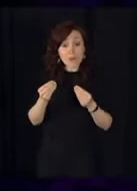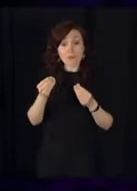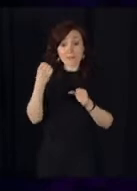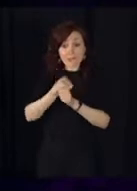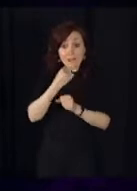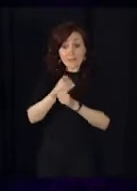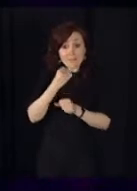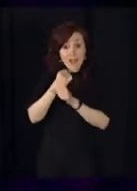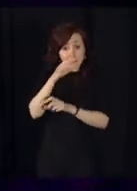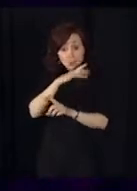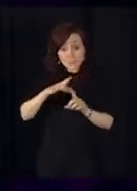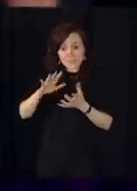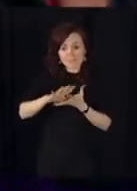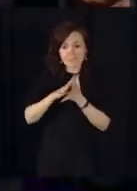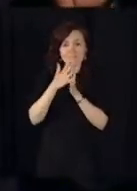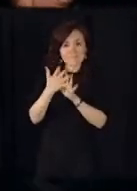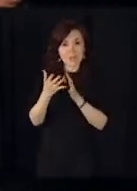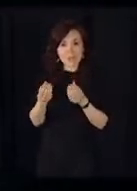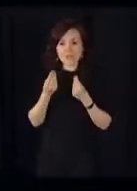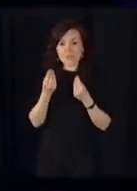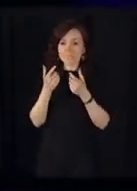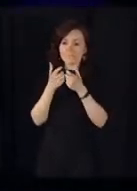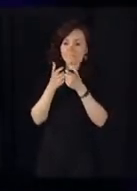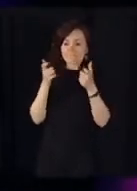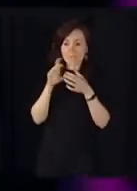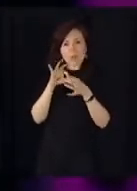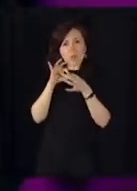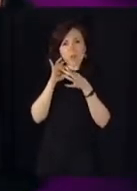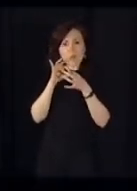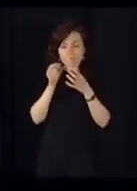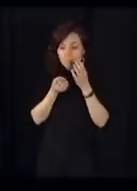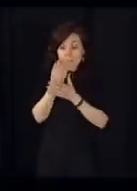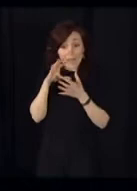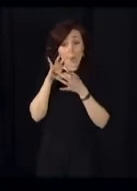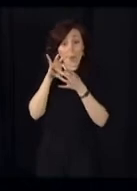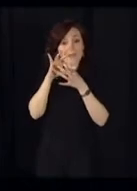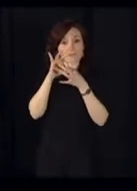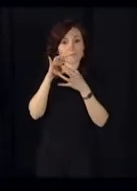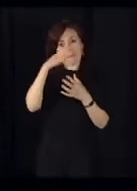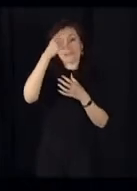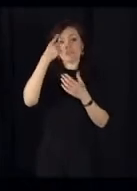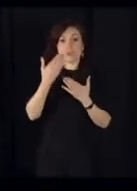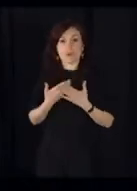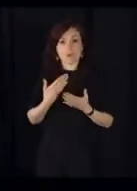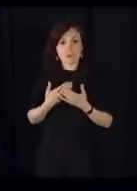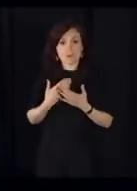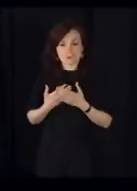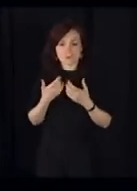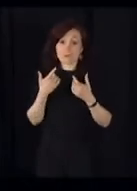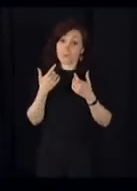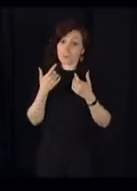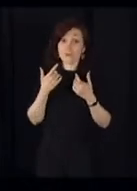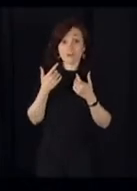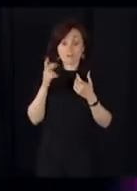société. Il crée une relation nouvelle à l'entreprise, intelligente, particulièrement opportune dans la période